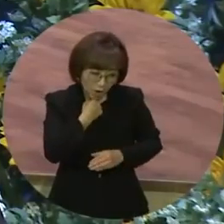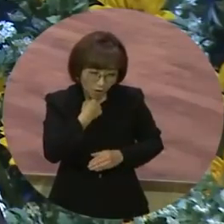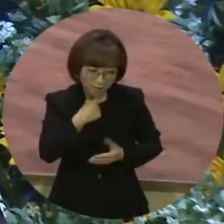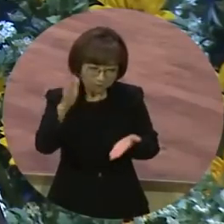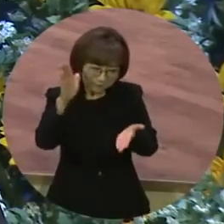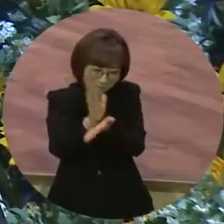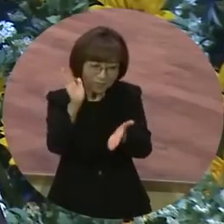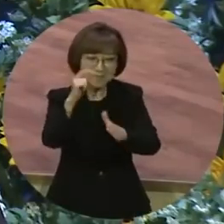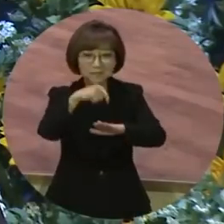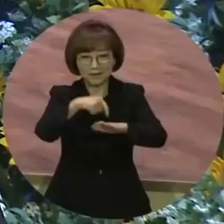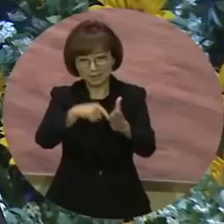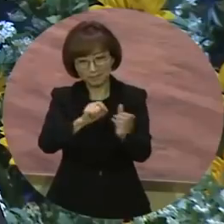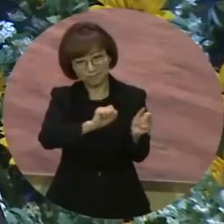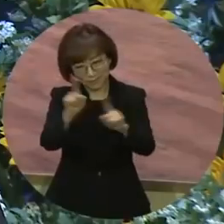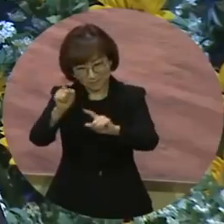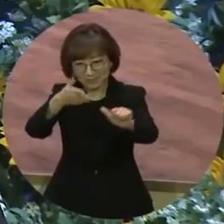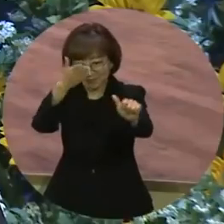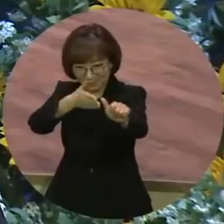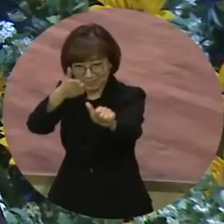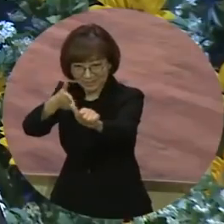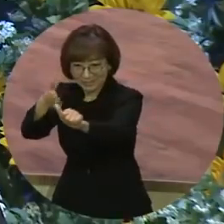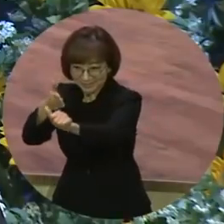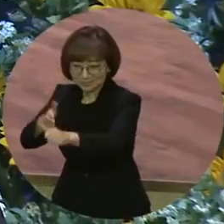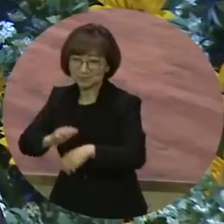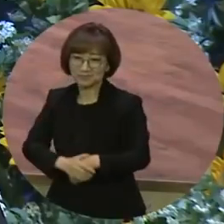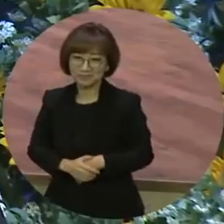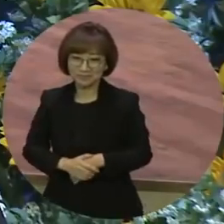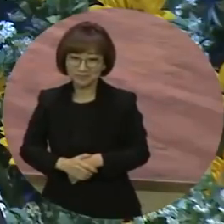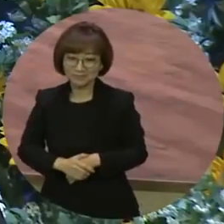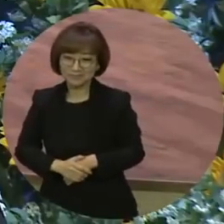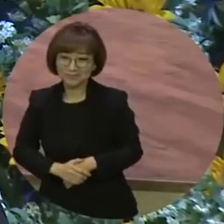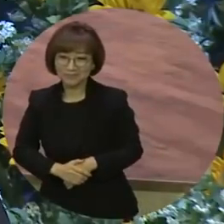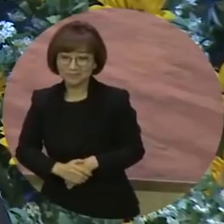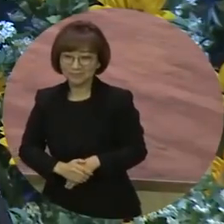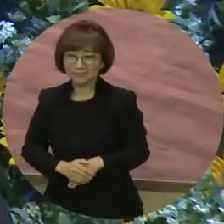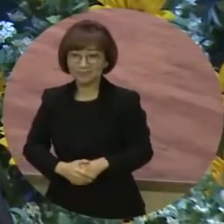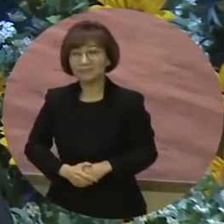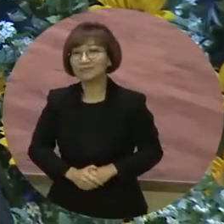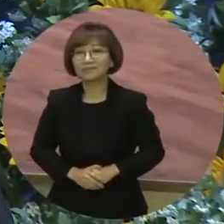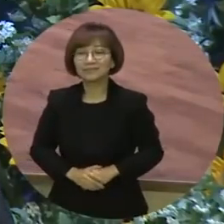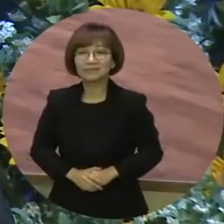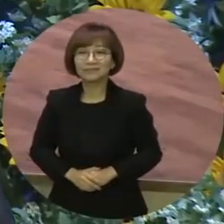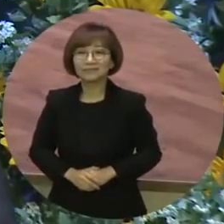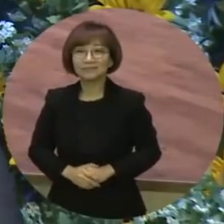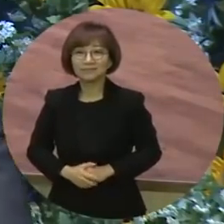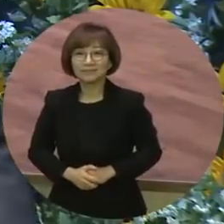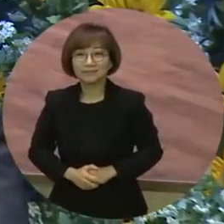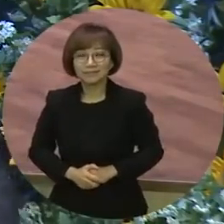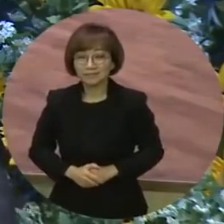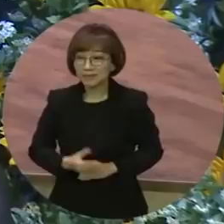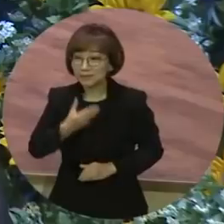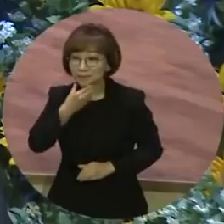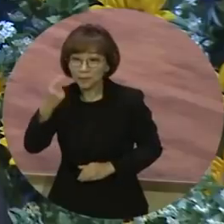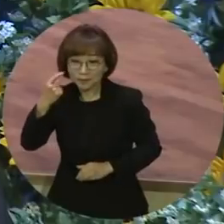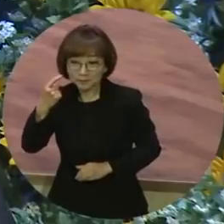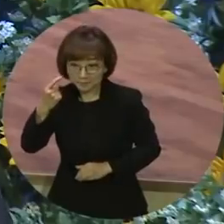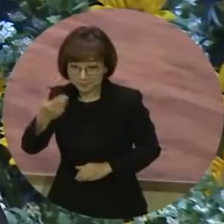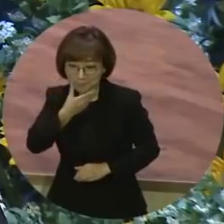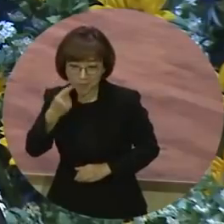바랍니다. 이게 중요합니다. 이런 가진 사람은 말이 틀려요. 이거 가진 사람은 삶이